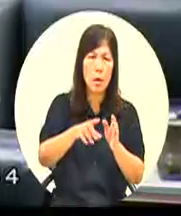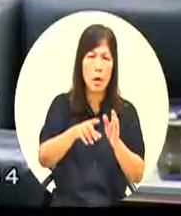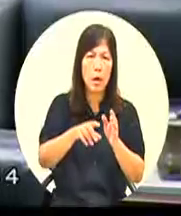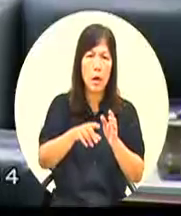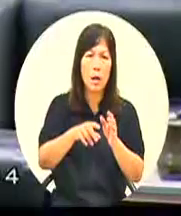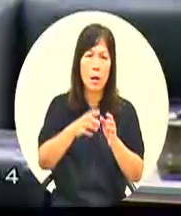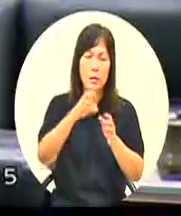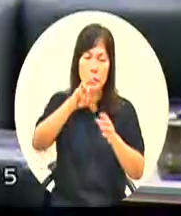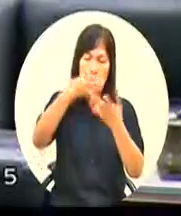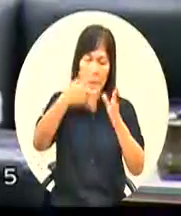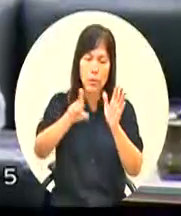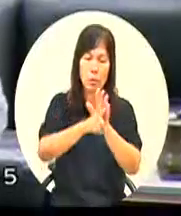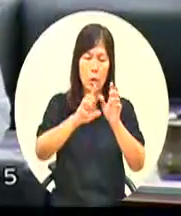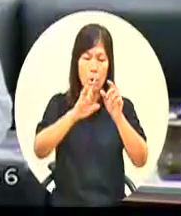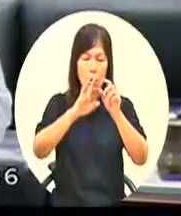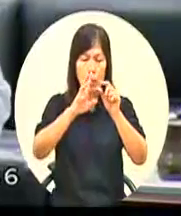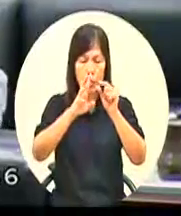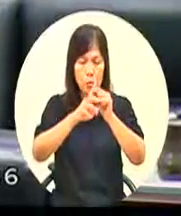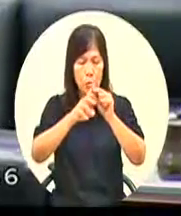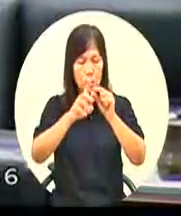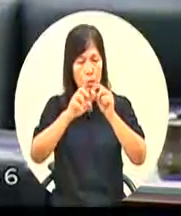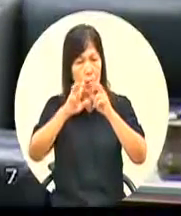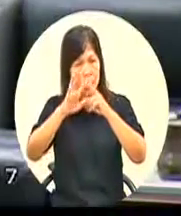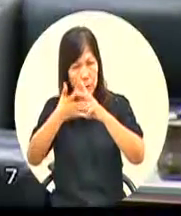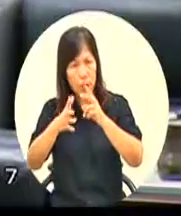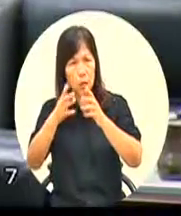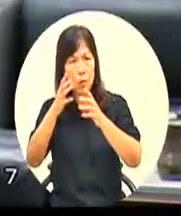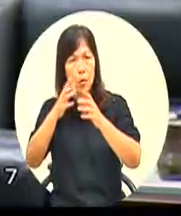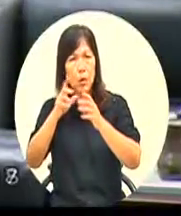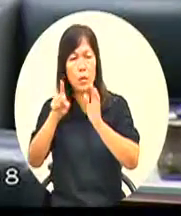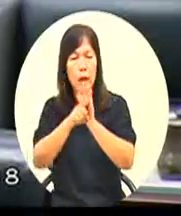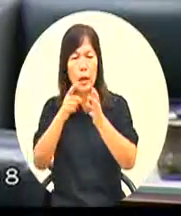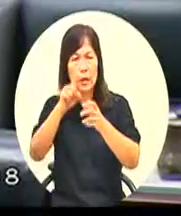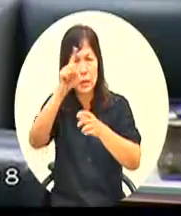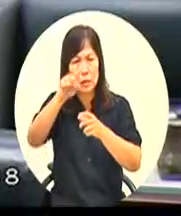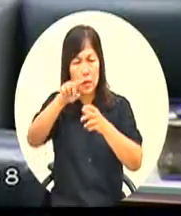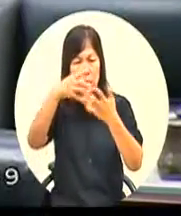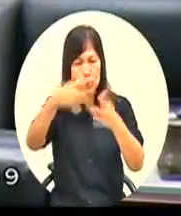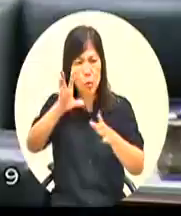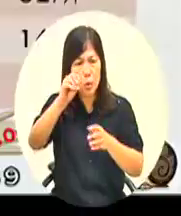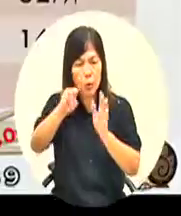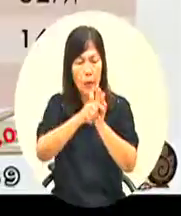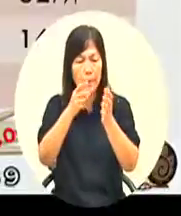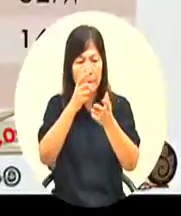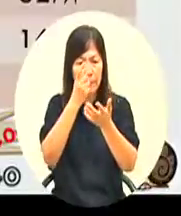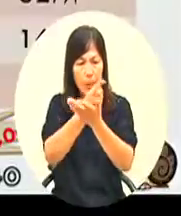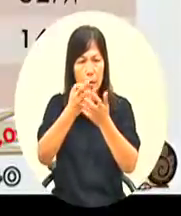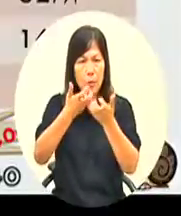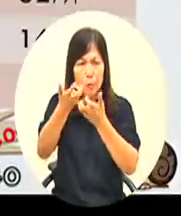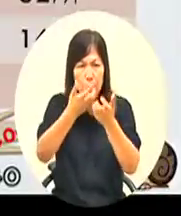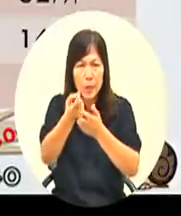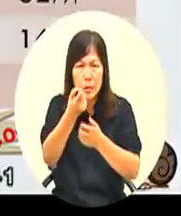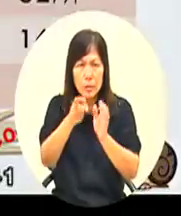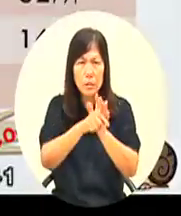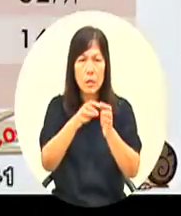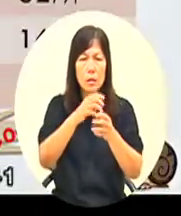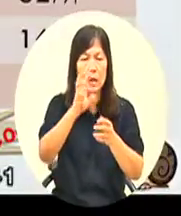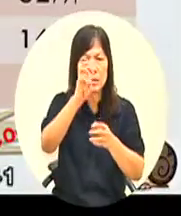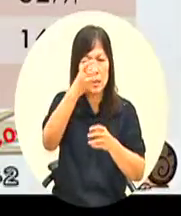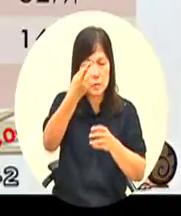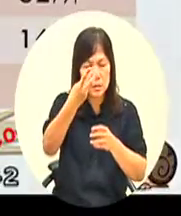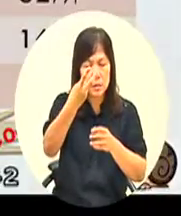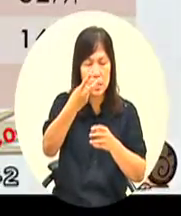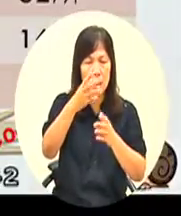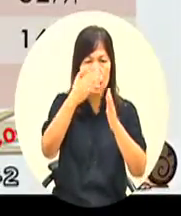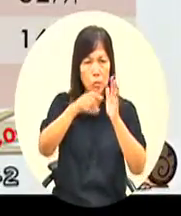348间的一个中小学，一个小学呢，你看1000多万只能分配到几个人？32所。 议员，那个